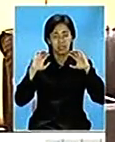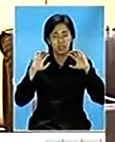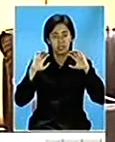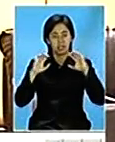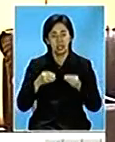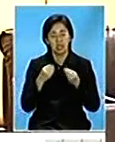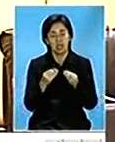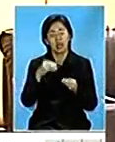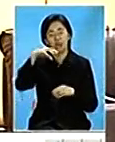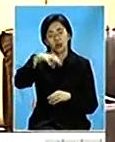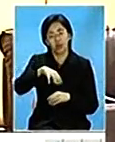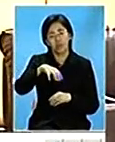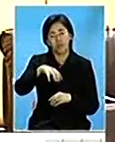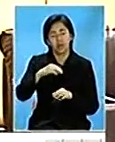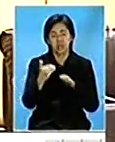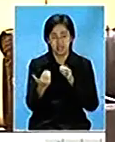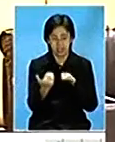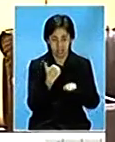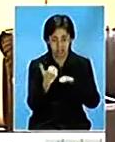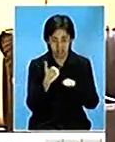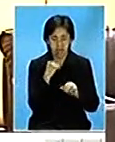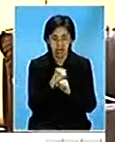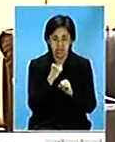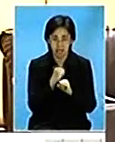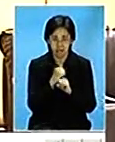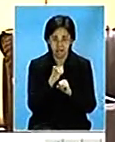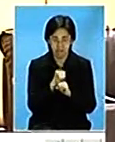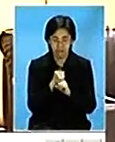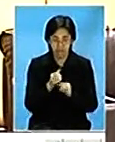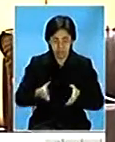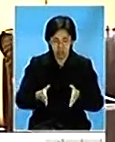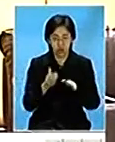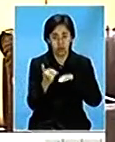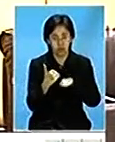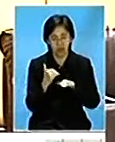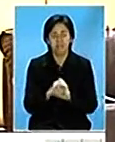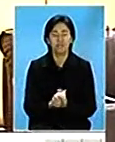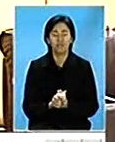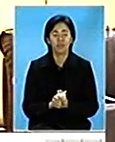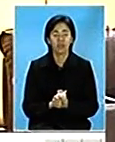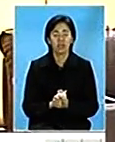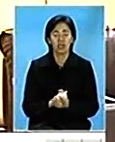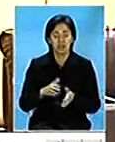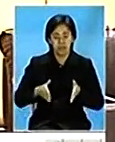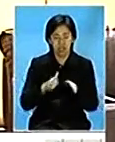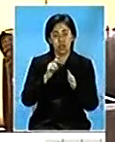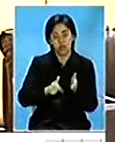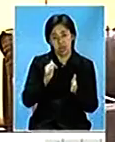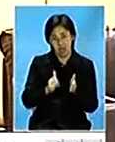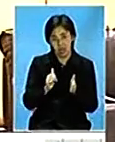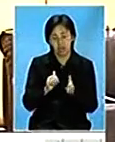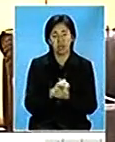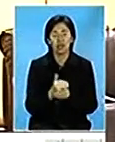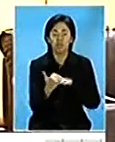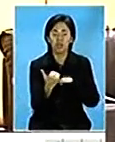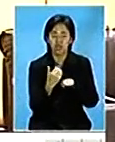ให้กรมทางหลวงแผ่นดินก่อสร้างถนนโครงข่ายสายหลัก ซึ่งมีช่องจราจ